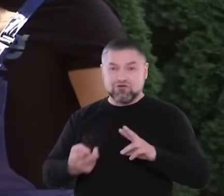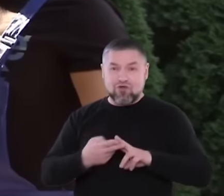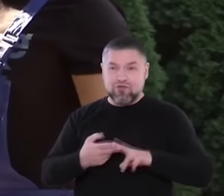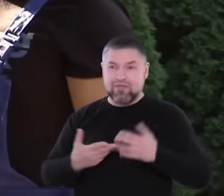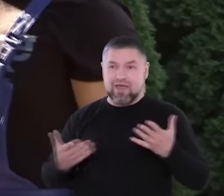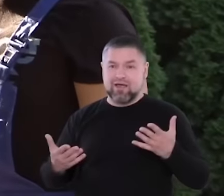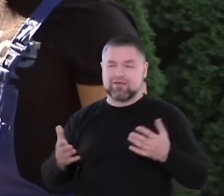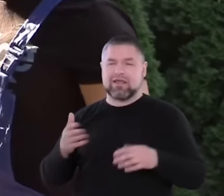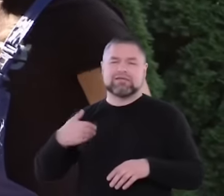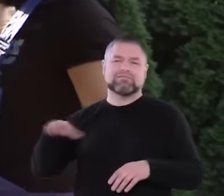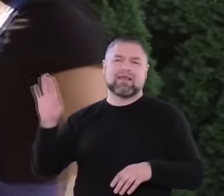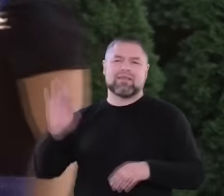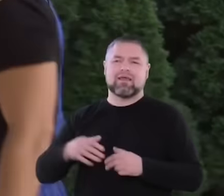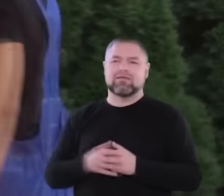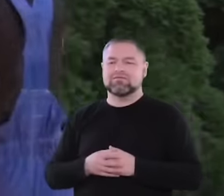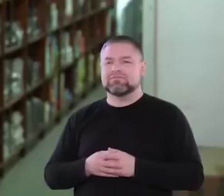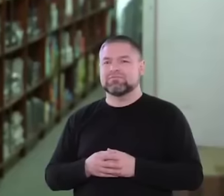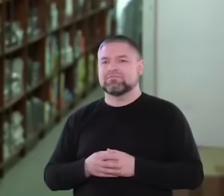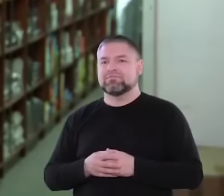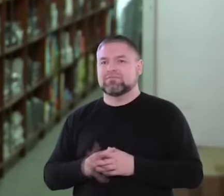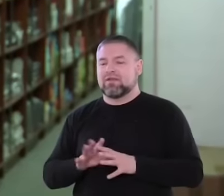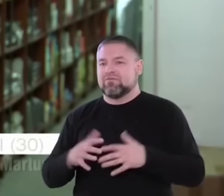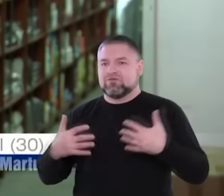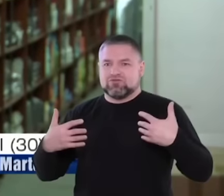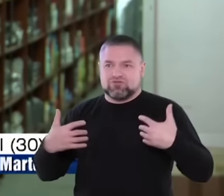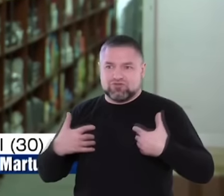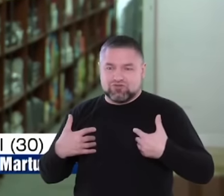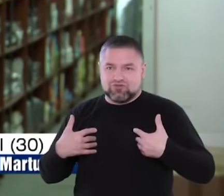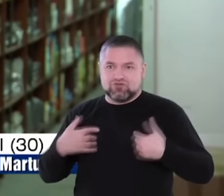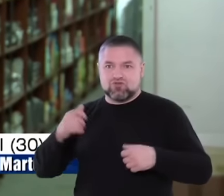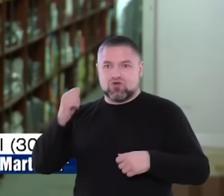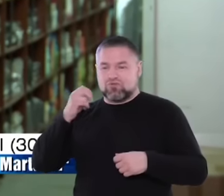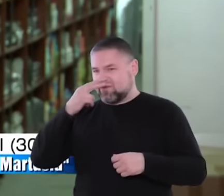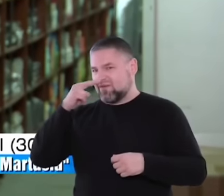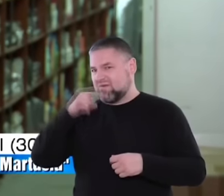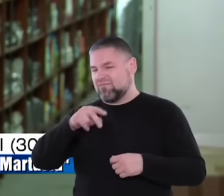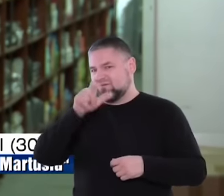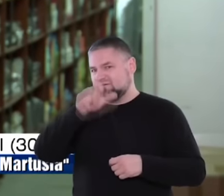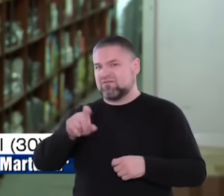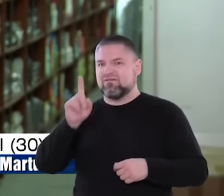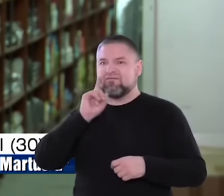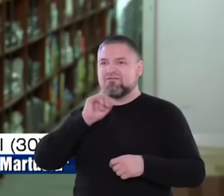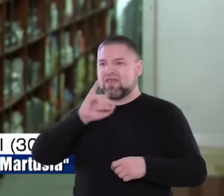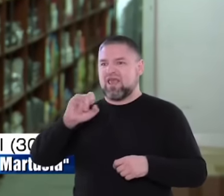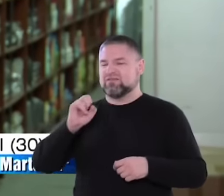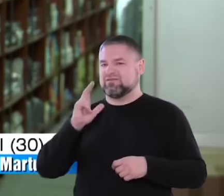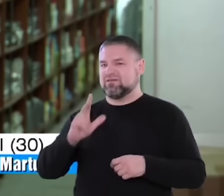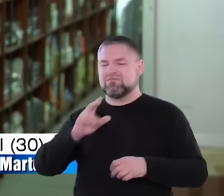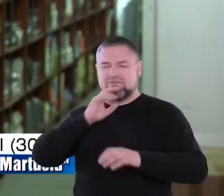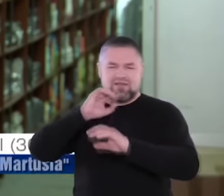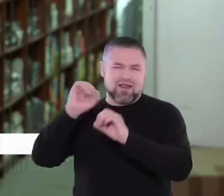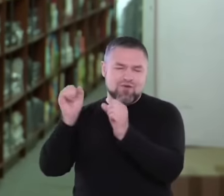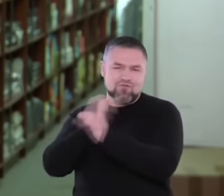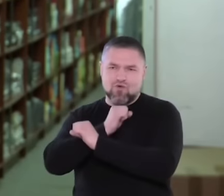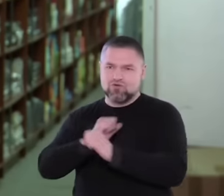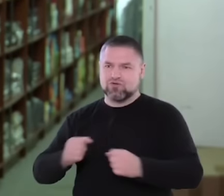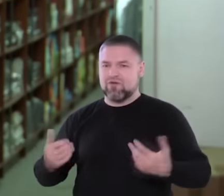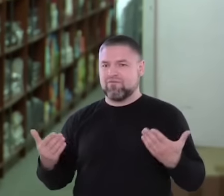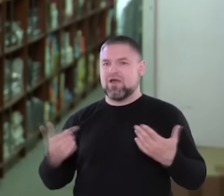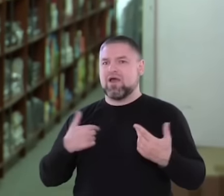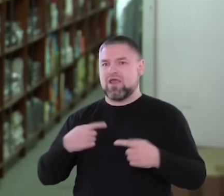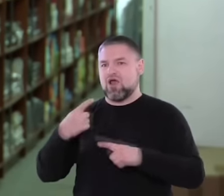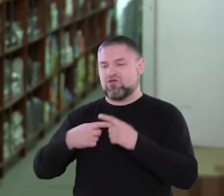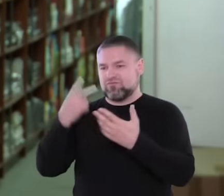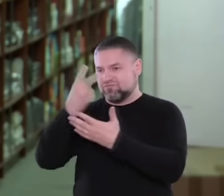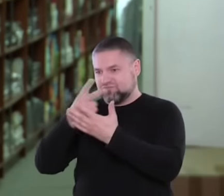kontakt? Spadaj. W życiu żadna kobieta na poziomie ani ty nie spojrzy na takiego gościa jak Jacek. Nie ma mowy. Ja się